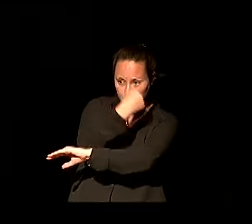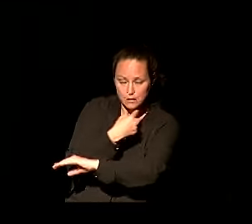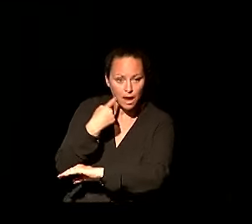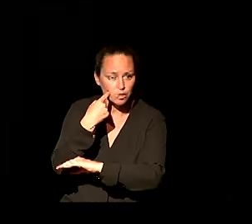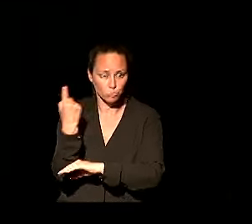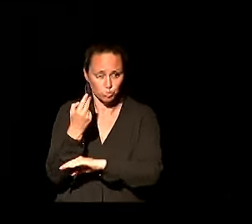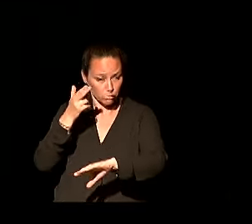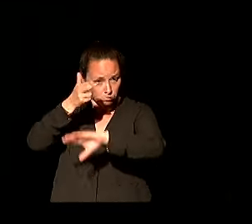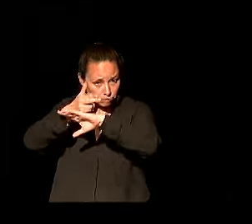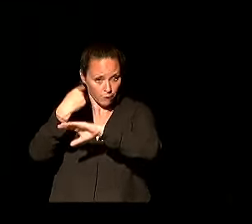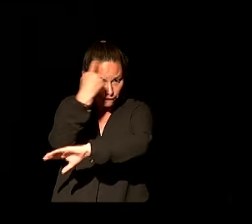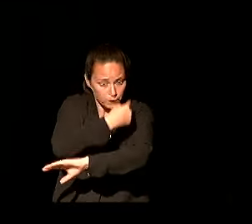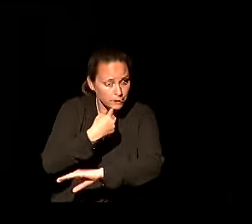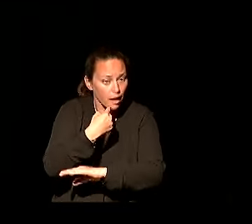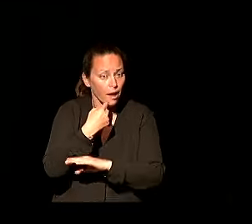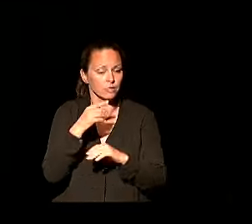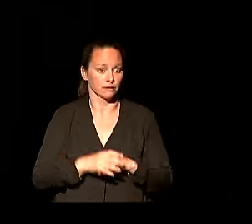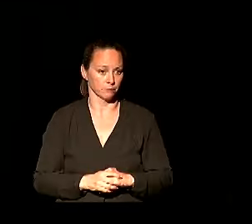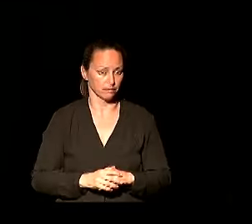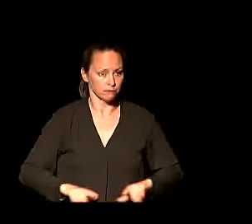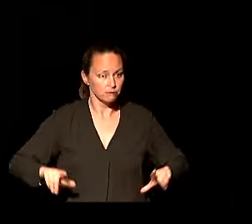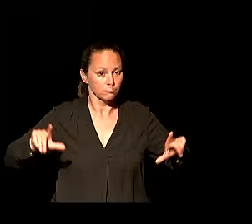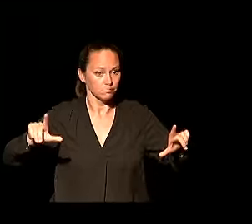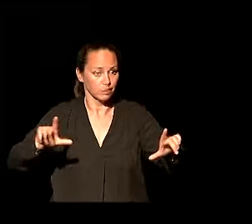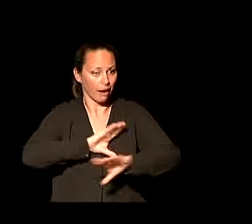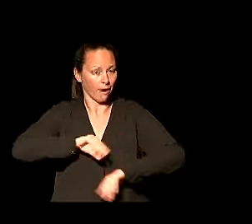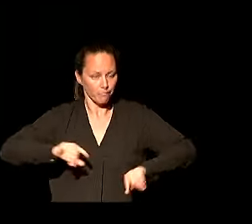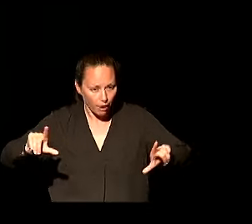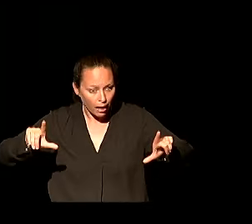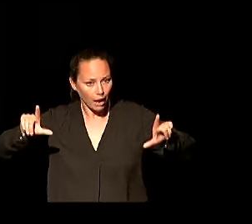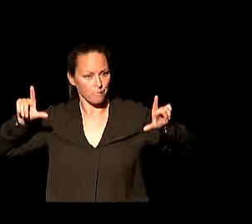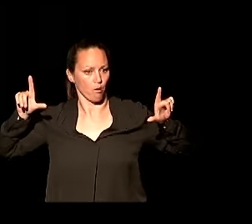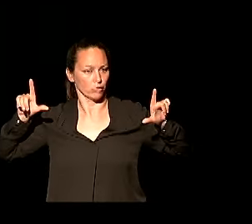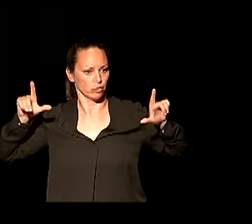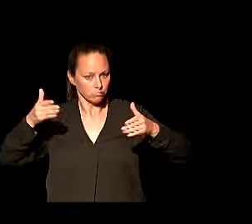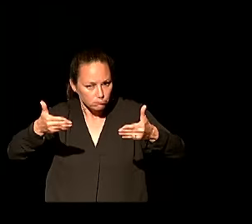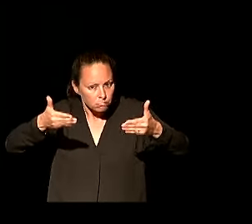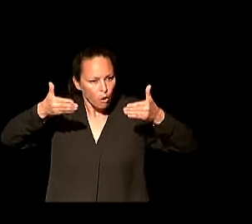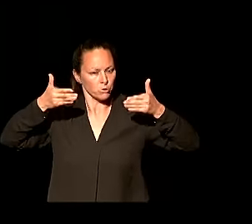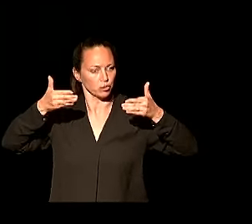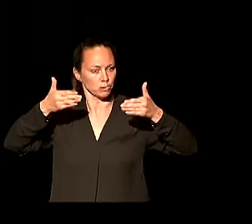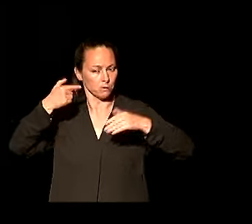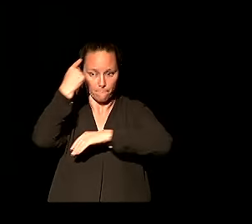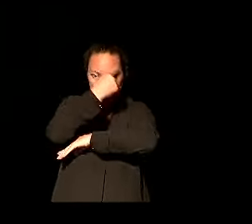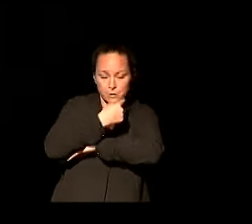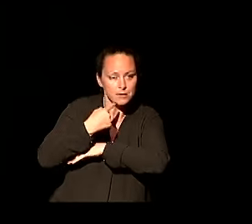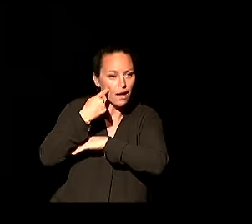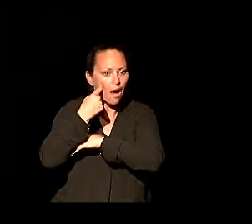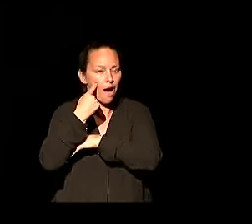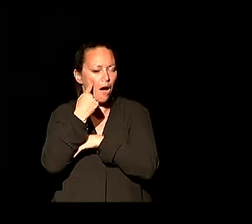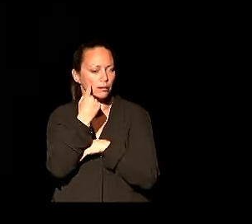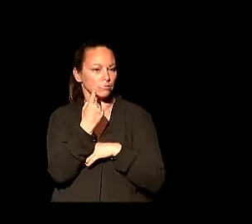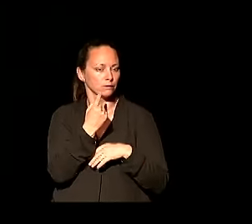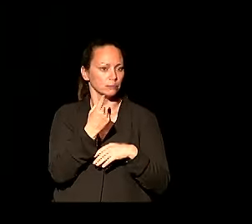visage avant un dernier raccord dans l'axe pour se rapprocher vraiment de son visage et donner à voir le